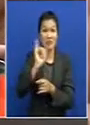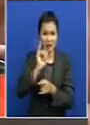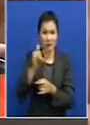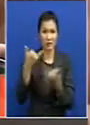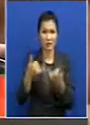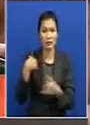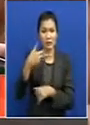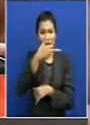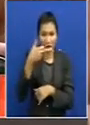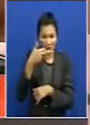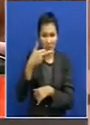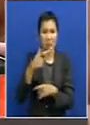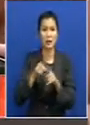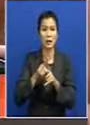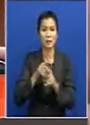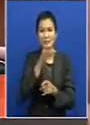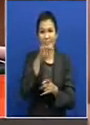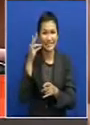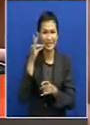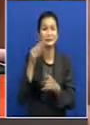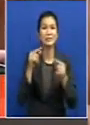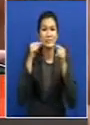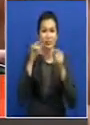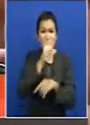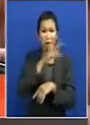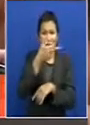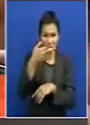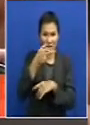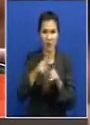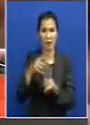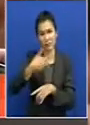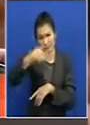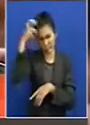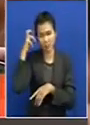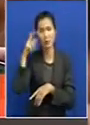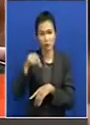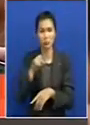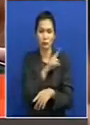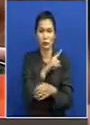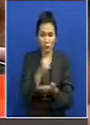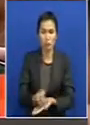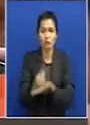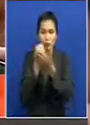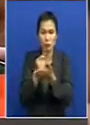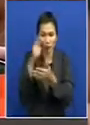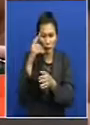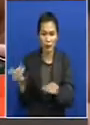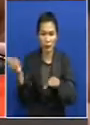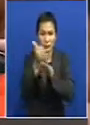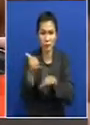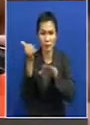การบินไทยสายการบินไทยสมายแล้วก็สายการบินไทยไลออนแอร์นะก็เป็นโค้ชแชร์ที่นำผู้โดยสารไปต